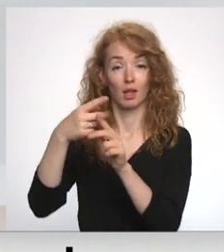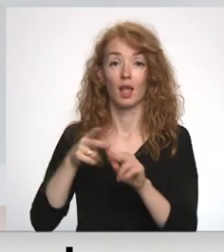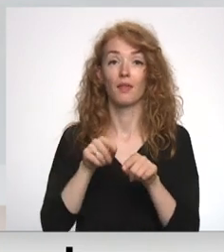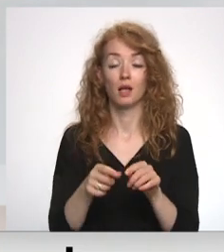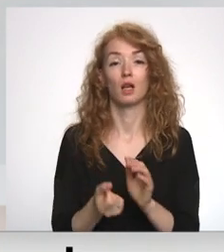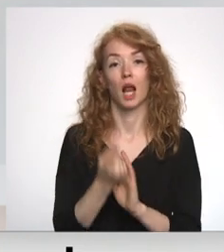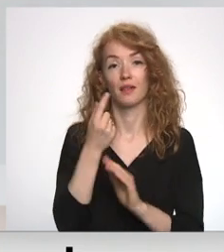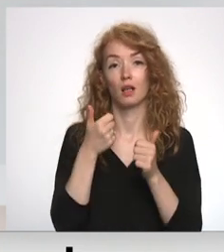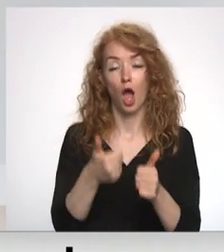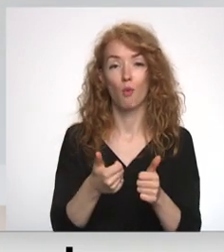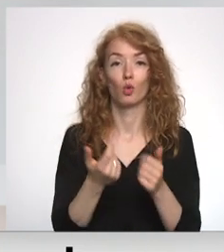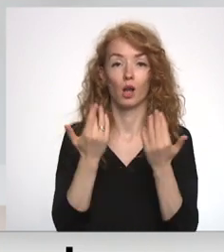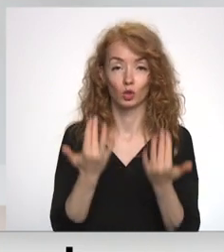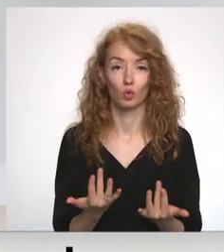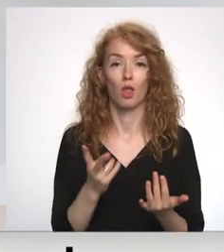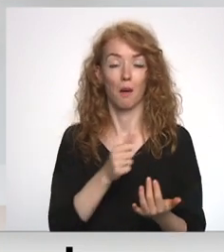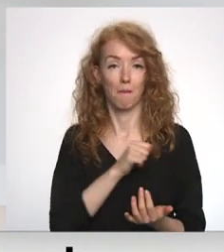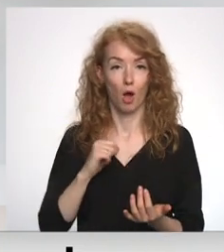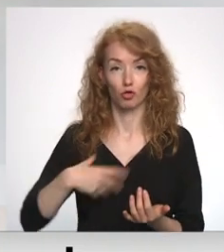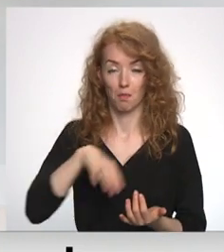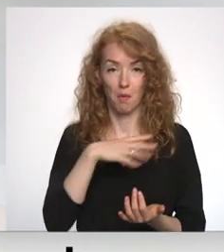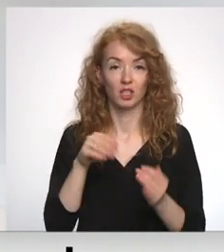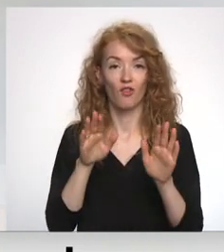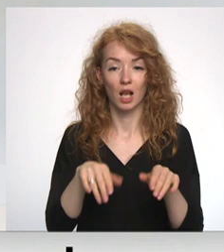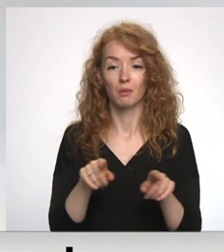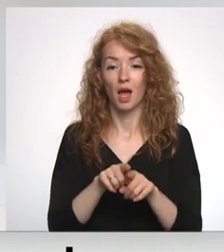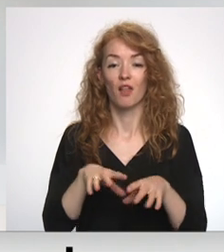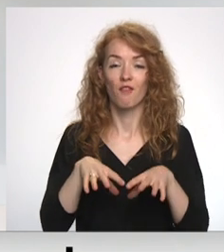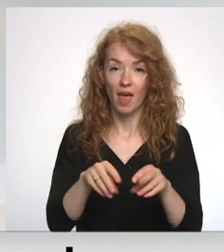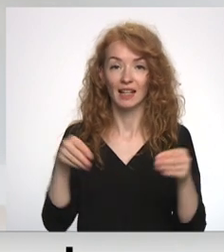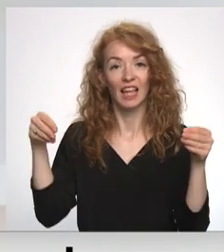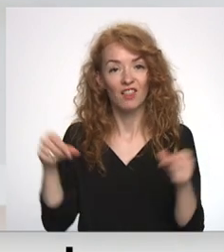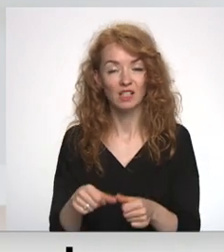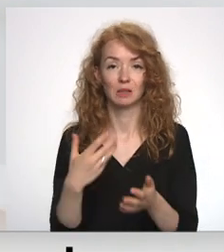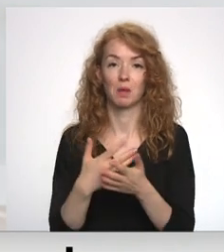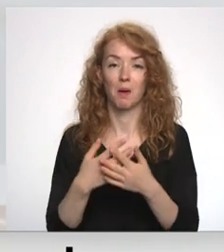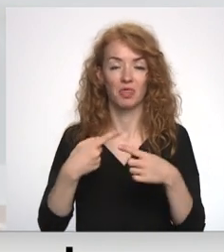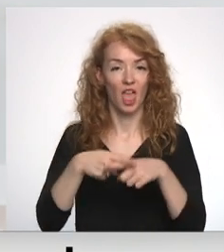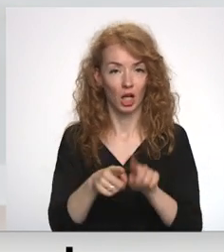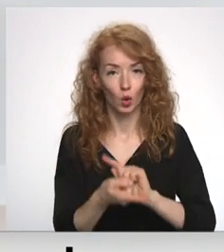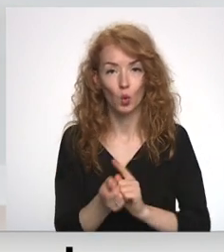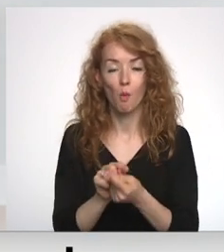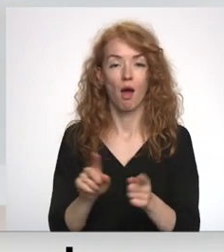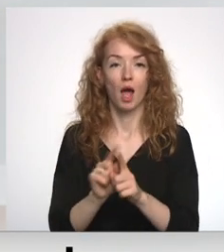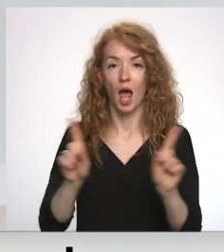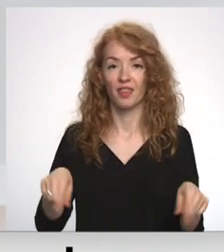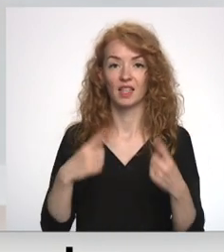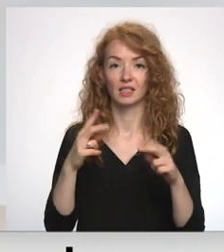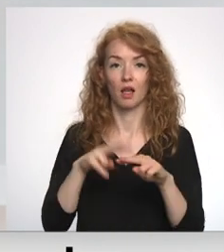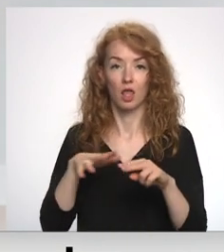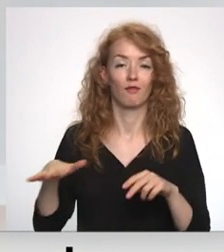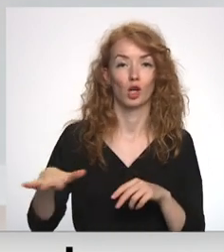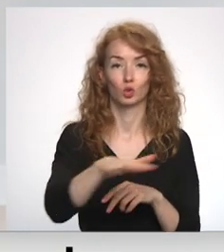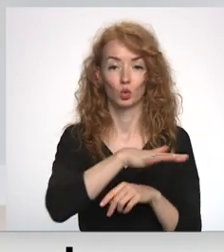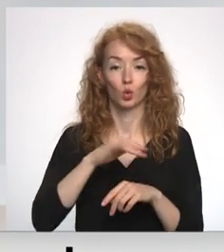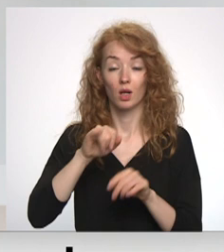uz to, kad mēs varēsim pašu saviem spēkiem arī veikt investīcijas iekārtu nomaiņā, attīstīt arī infrastruktūru, jo, ja nākotnē